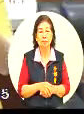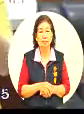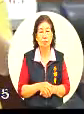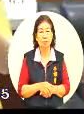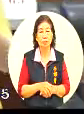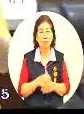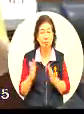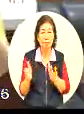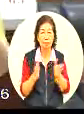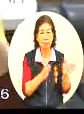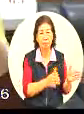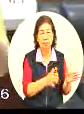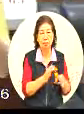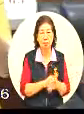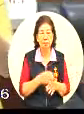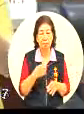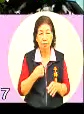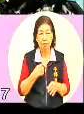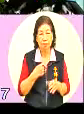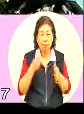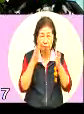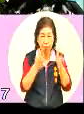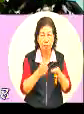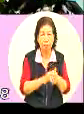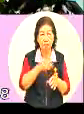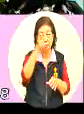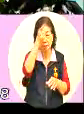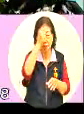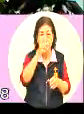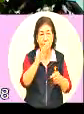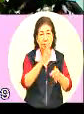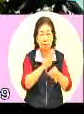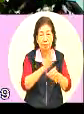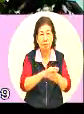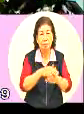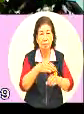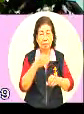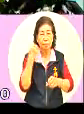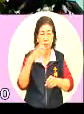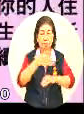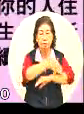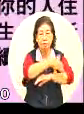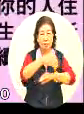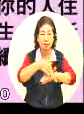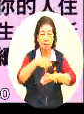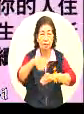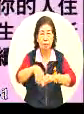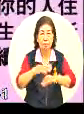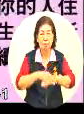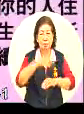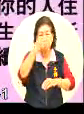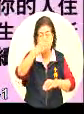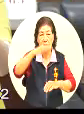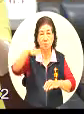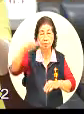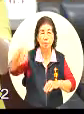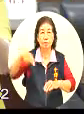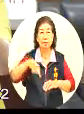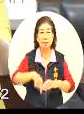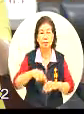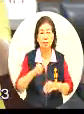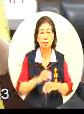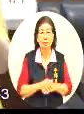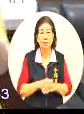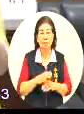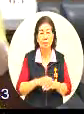好、哦、啊，另外，本席针对我们黄埔新村哦，黄埔新村，好、哦，但凤山黄埔新村这里哦，